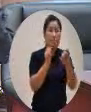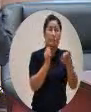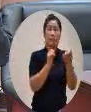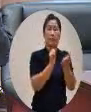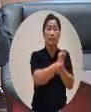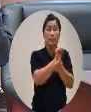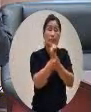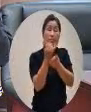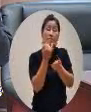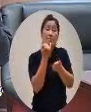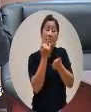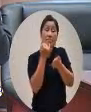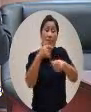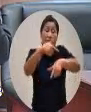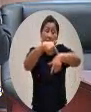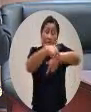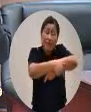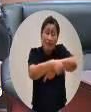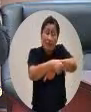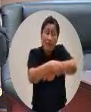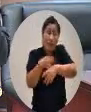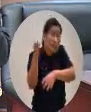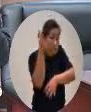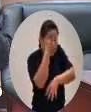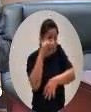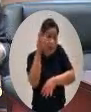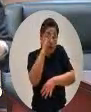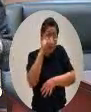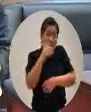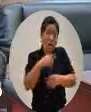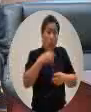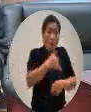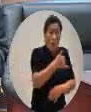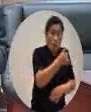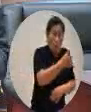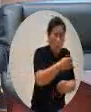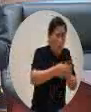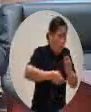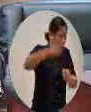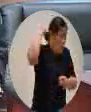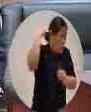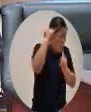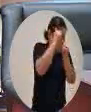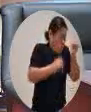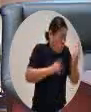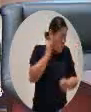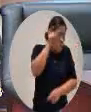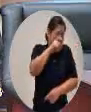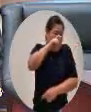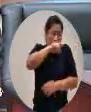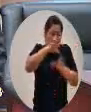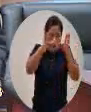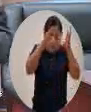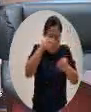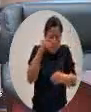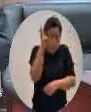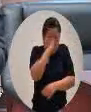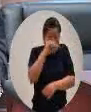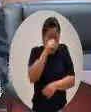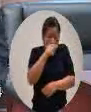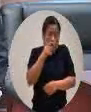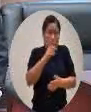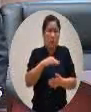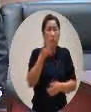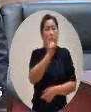史七八十年前的歷史歷史資料把它調出來然後去看到底是怎麼回事那我這裡可能